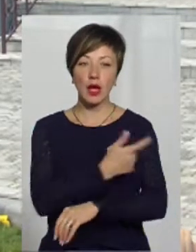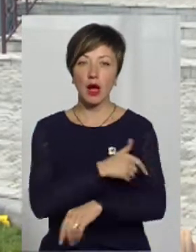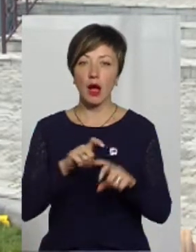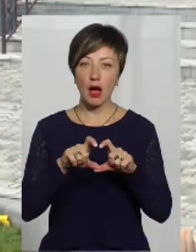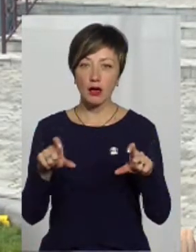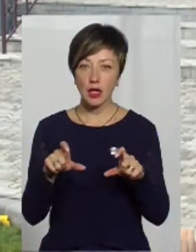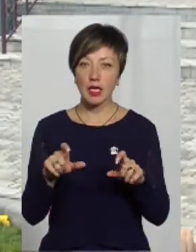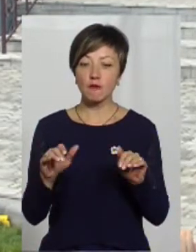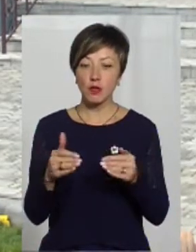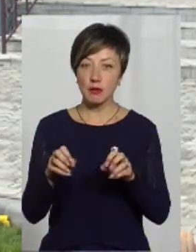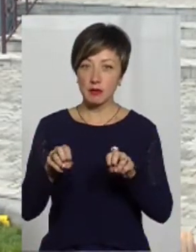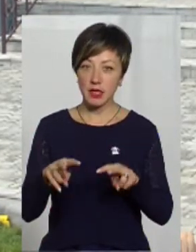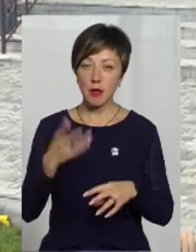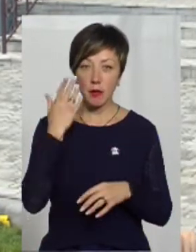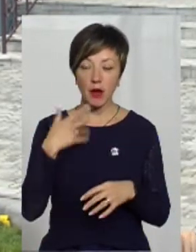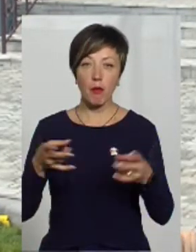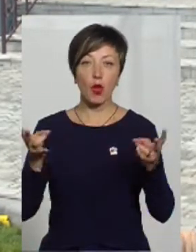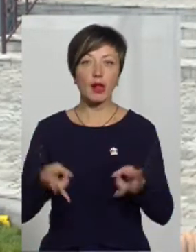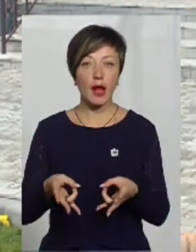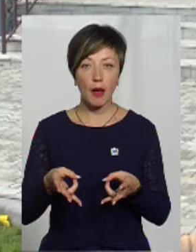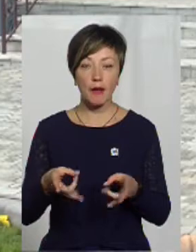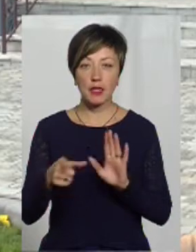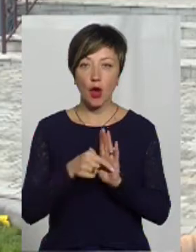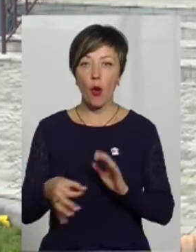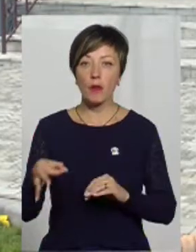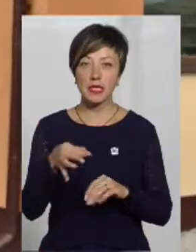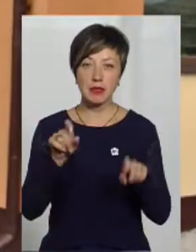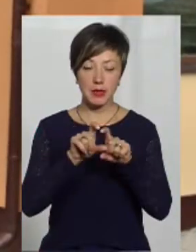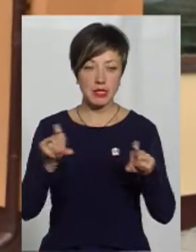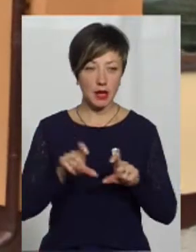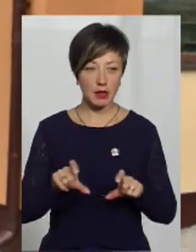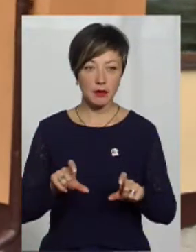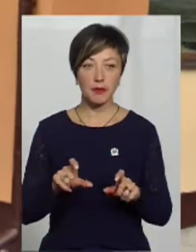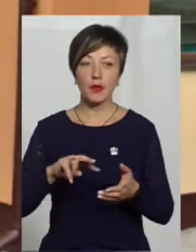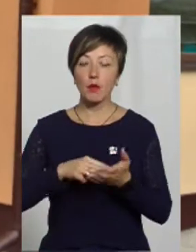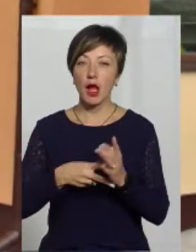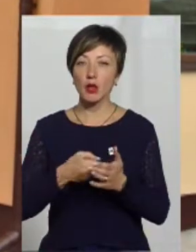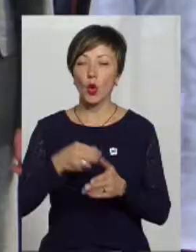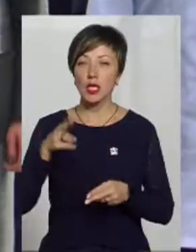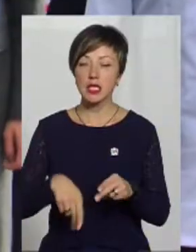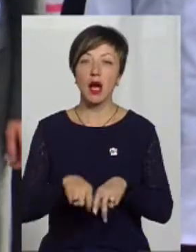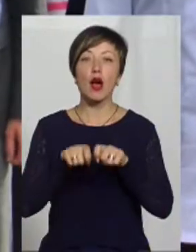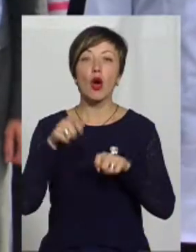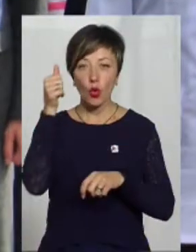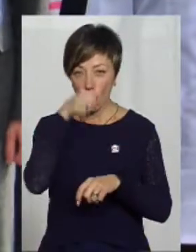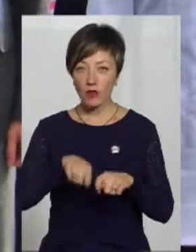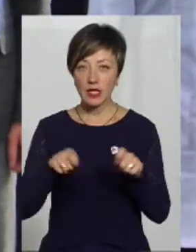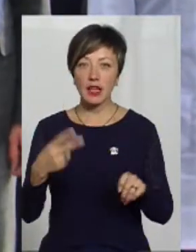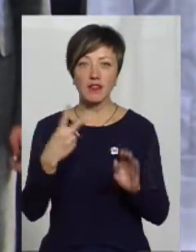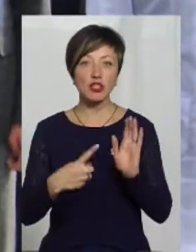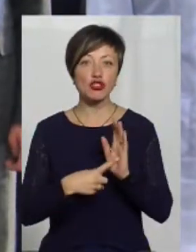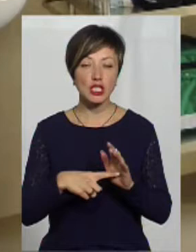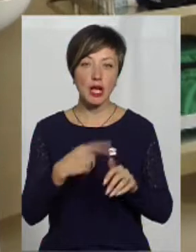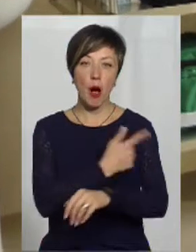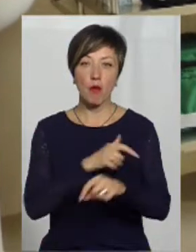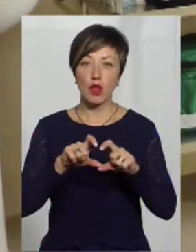вузьким спеціалістом, і при потребі, і з обласними закладами. У планах до кінця року відкрити ще 26 амбулаторій. У них